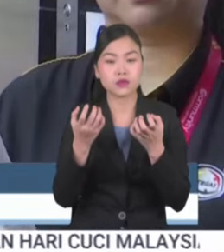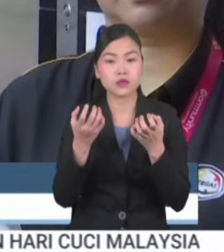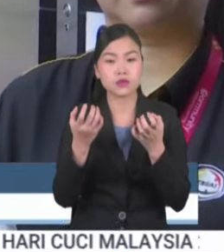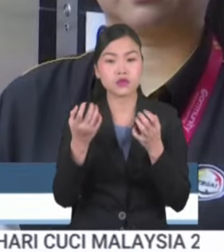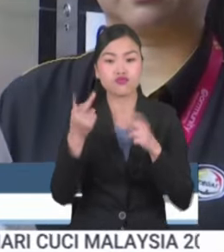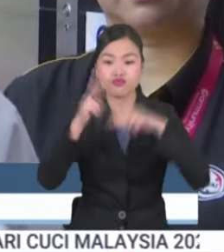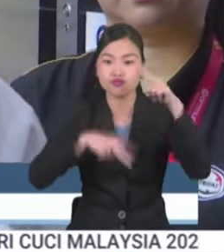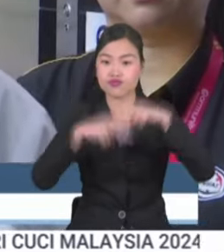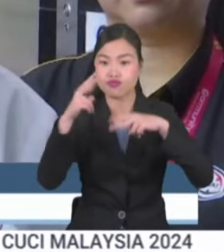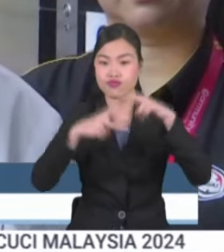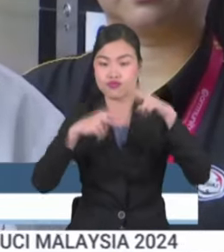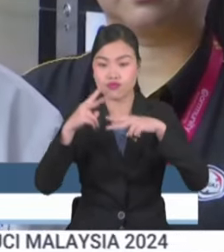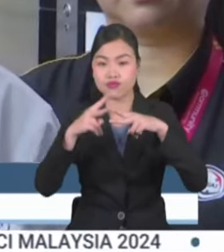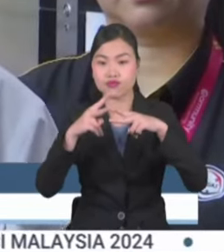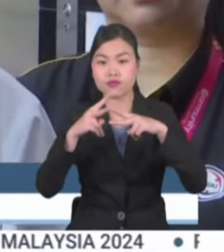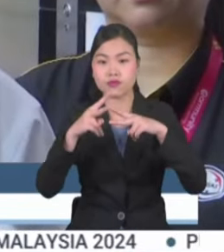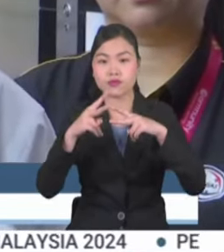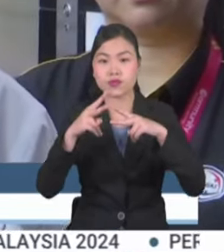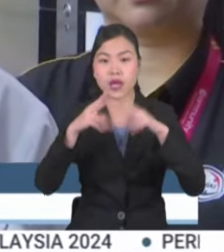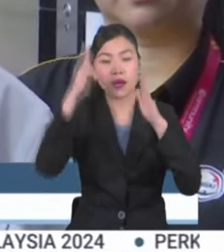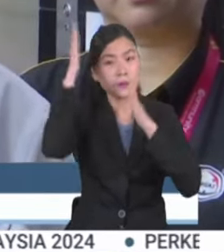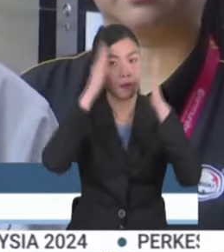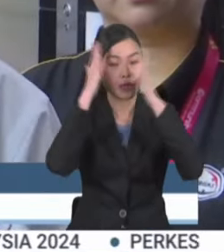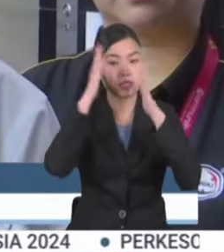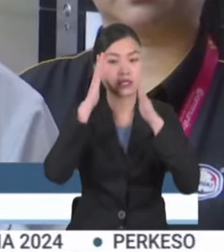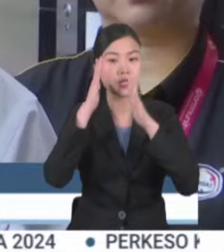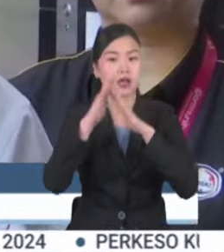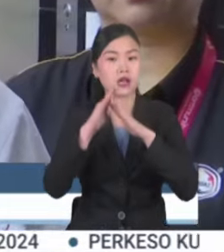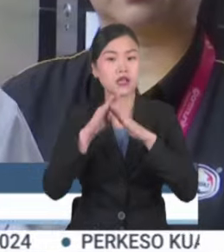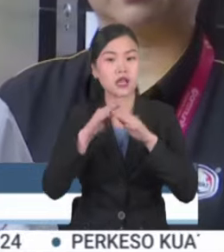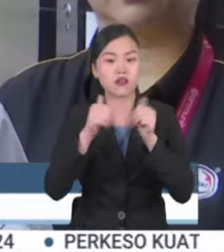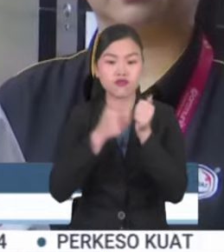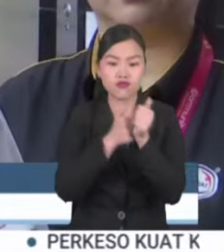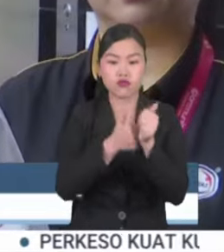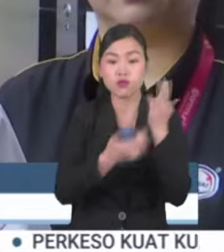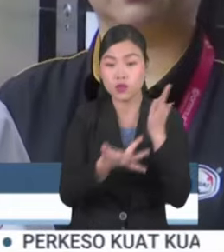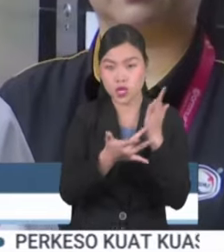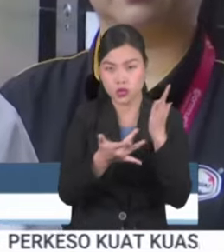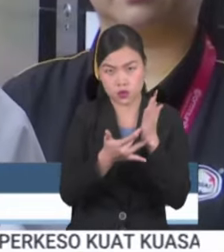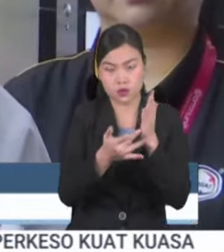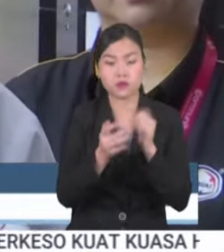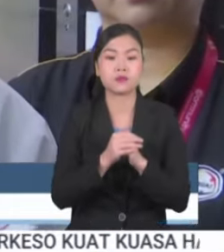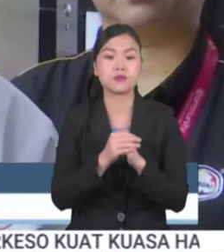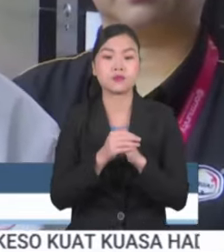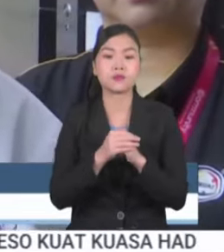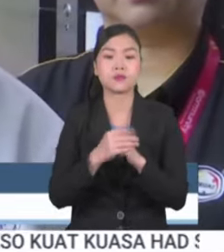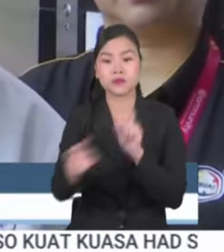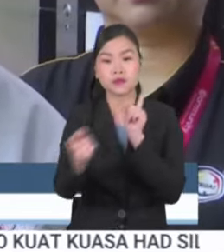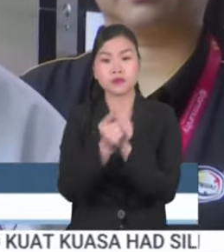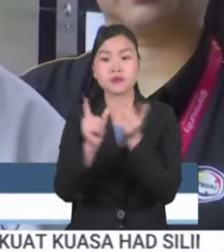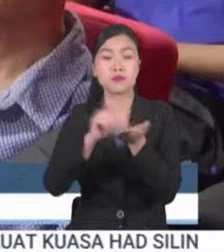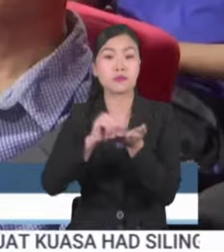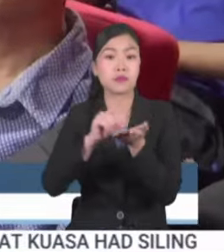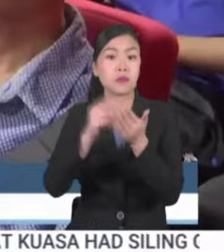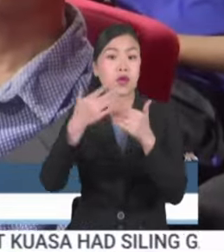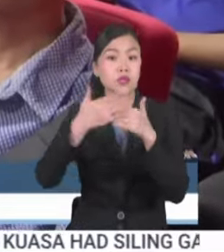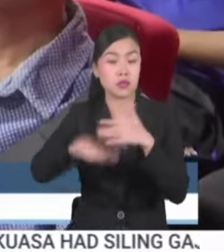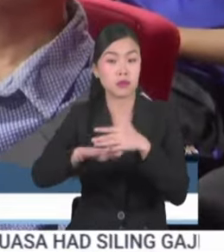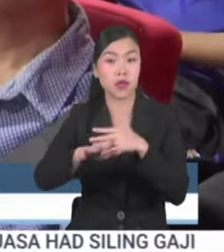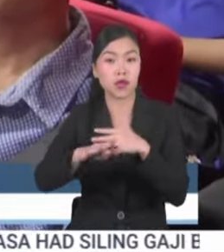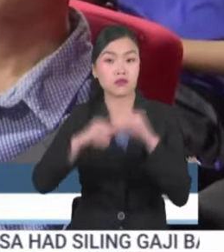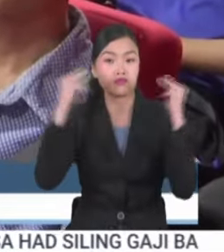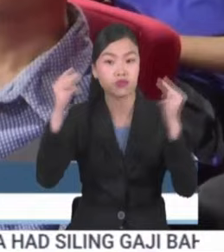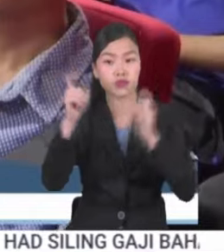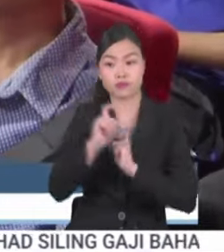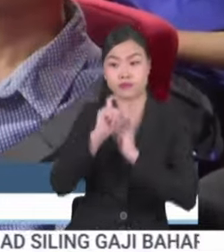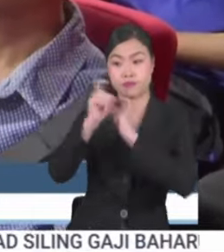membangunkan tenaga manusia yang berlandaskan kepada teknologi. Beliau ditemui pemberita selepas majlis penyampaian